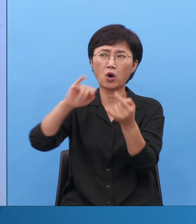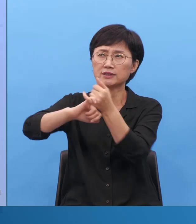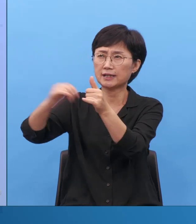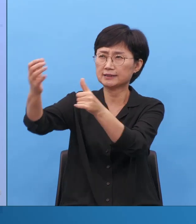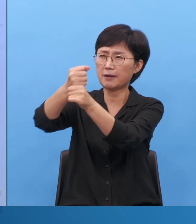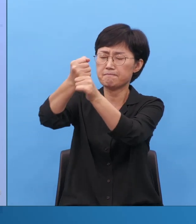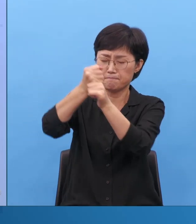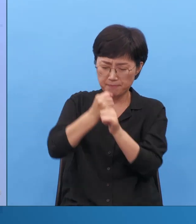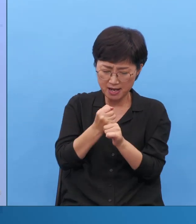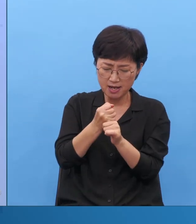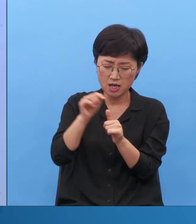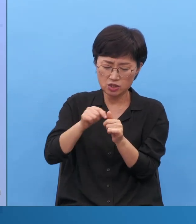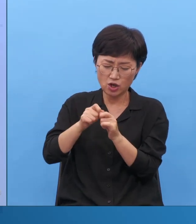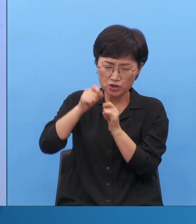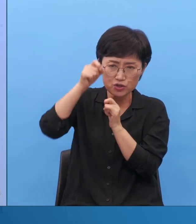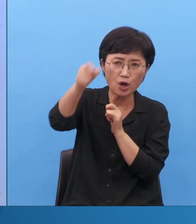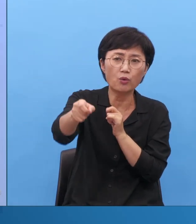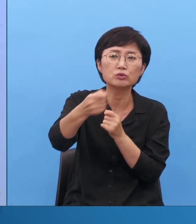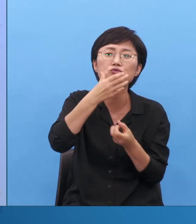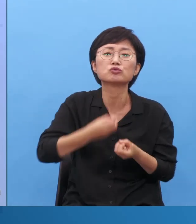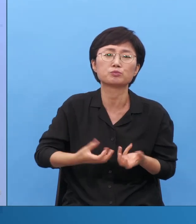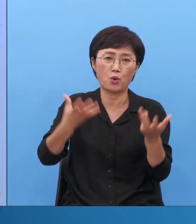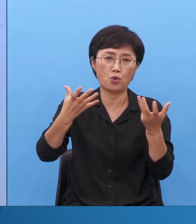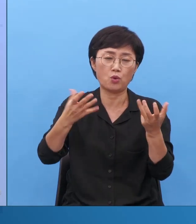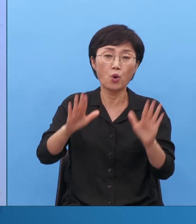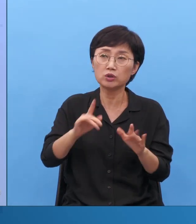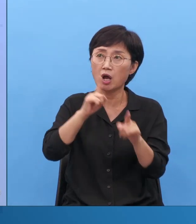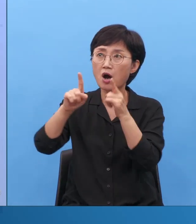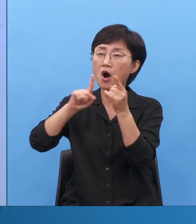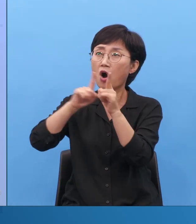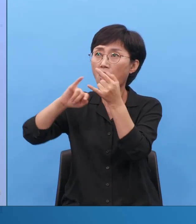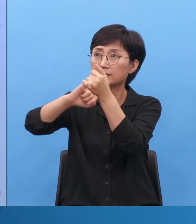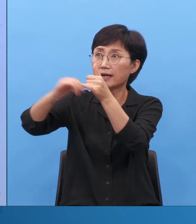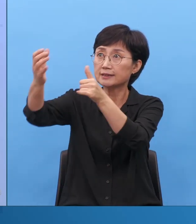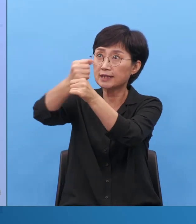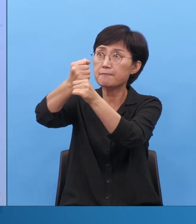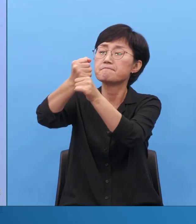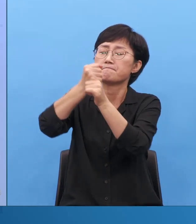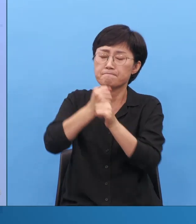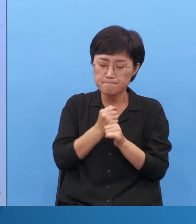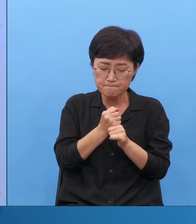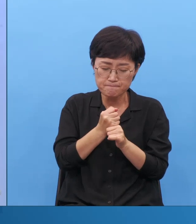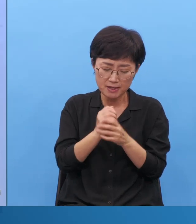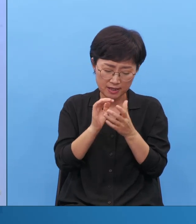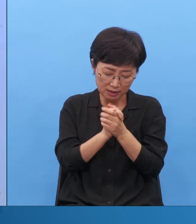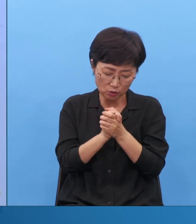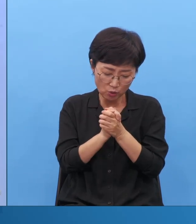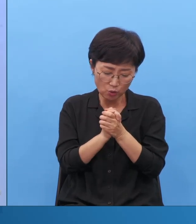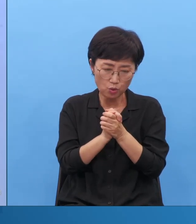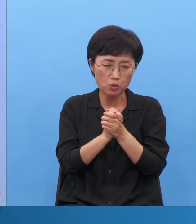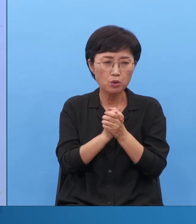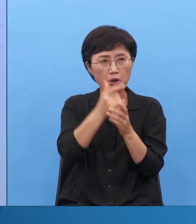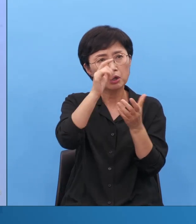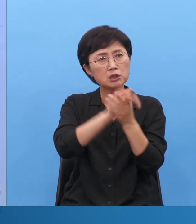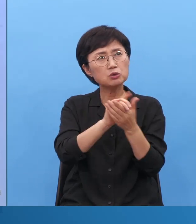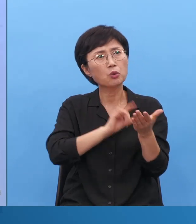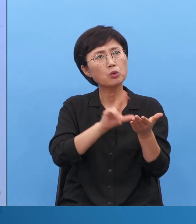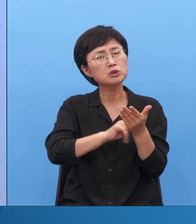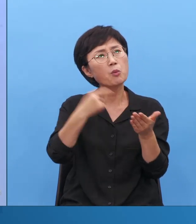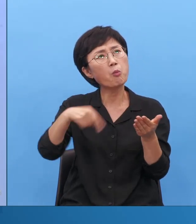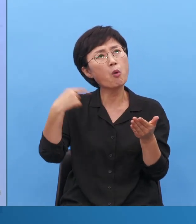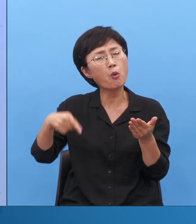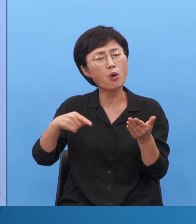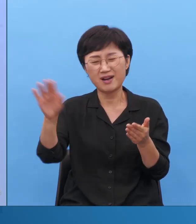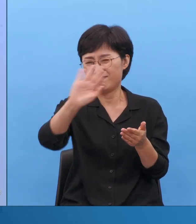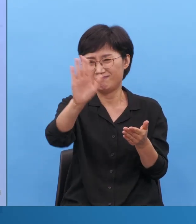놓고 계속 한번 기도해보세요. May you experience that throughout this week. Hold on to it 어떤 기도를 continuously 그냥 and 그건 pray. 본인이 정하면 돼요. And then what are you going to pray about? 저는 You can do 밤에는 that. 주로